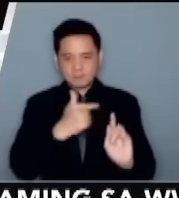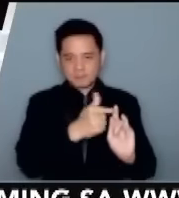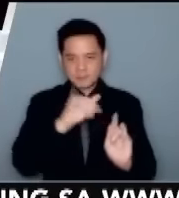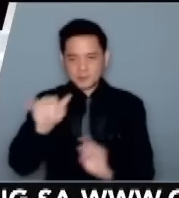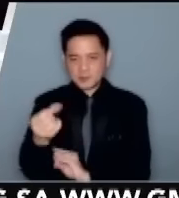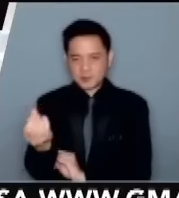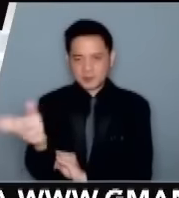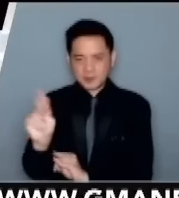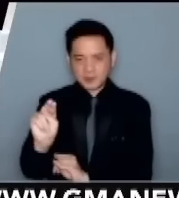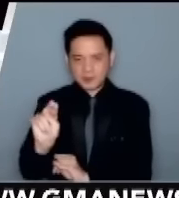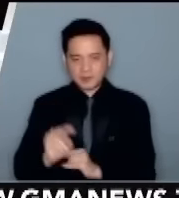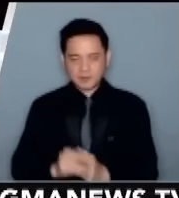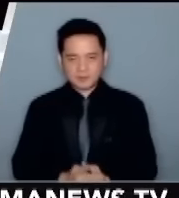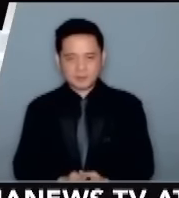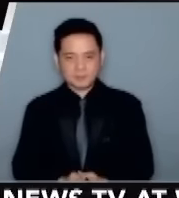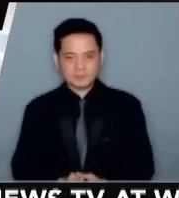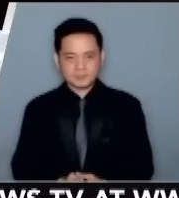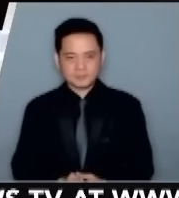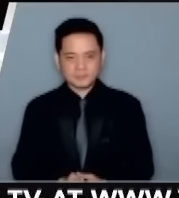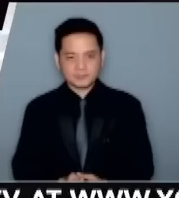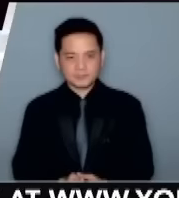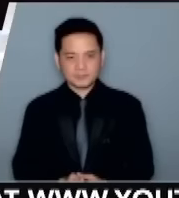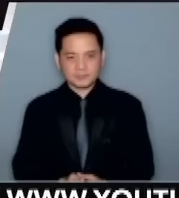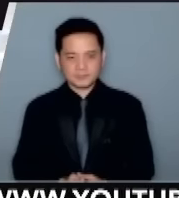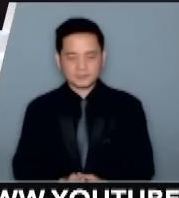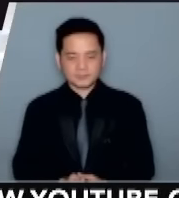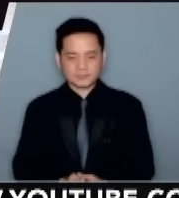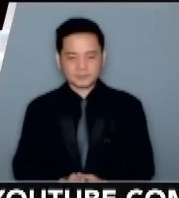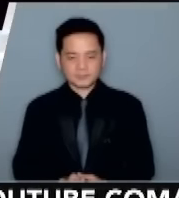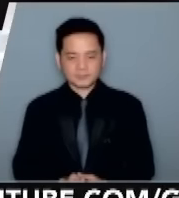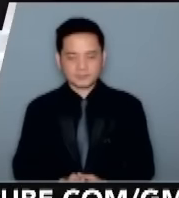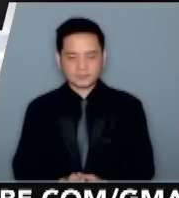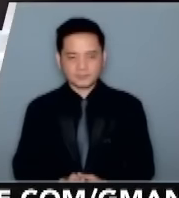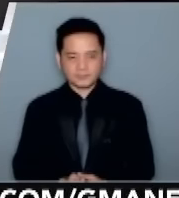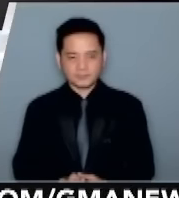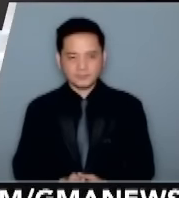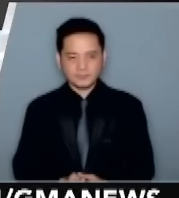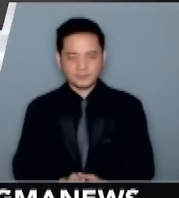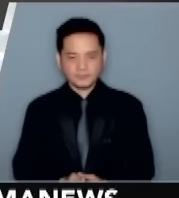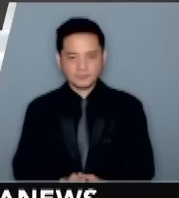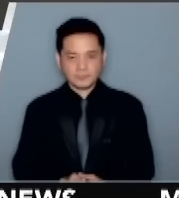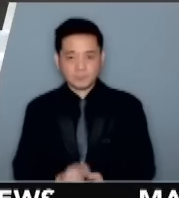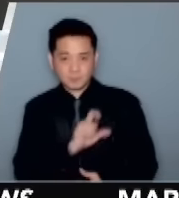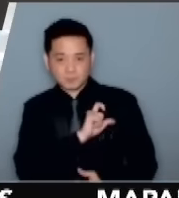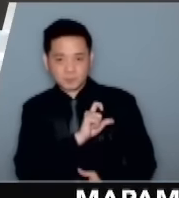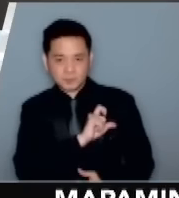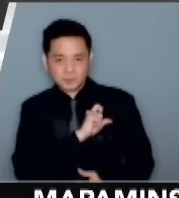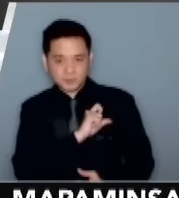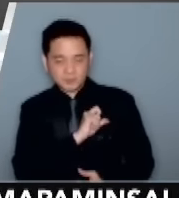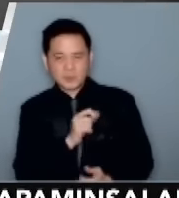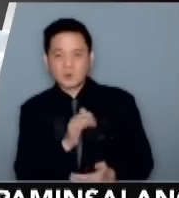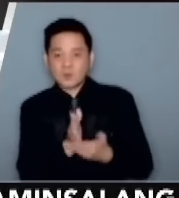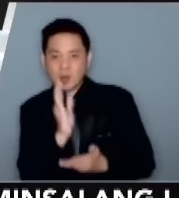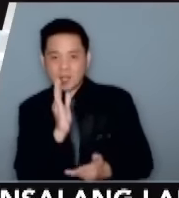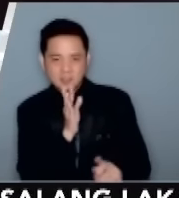Na-aresto kita sa salang pang-extorsyon. May karapatan ko kumuha ng abogado mo. Ha?